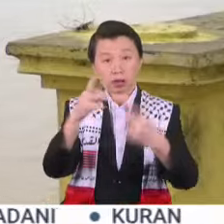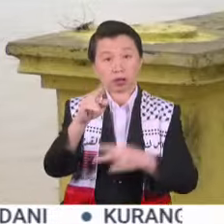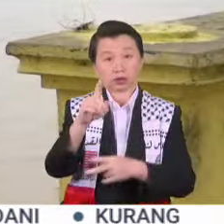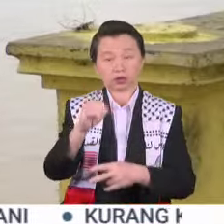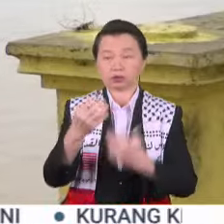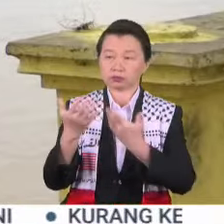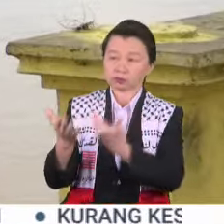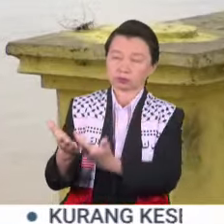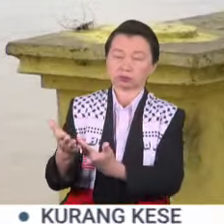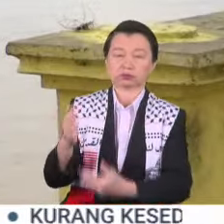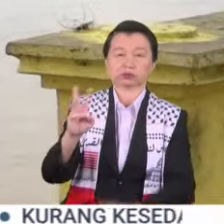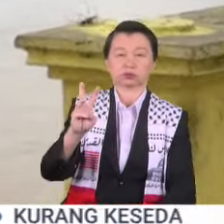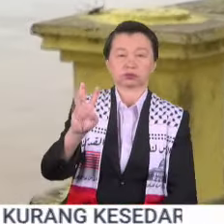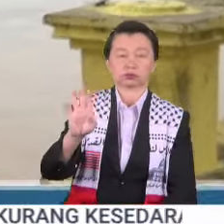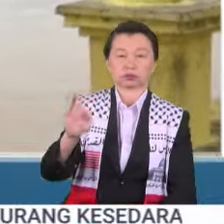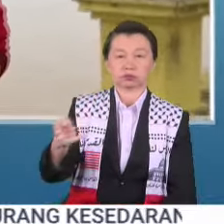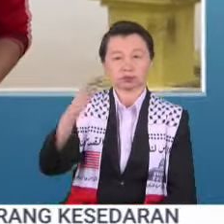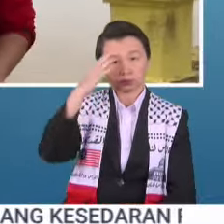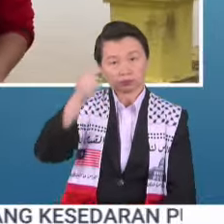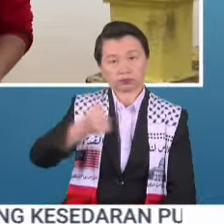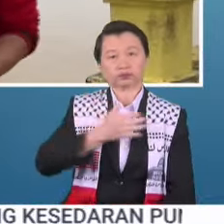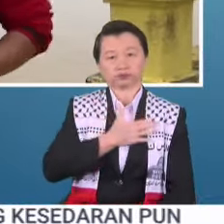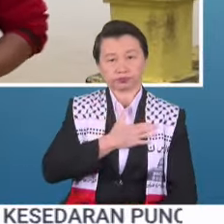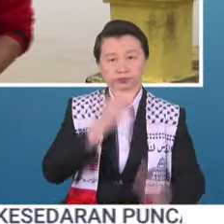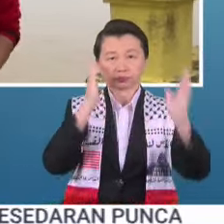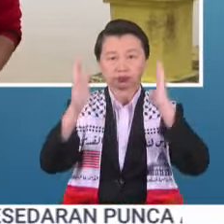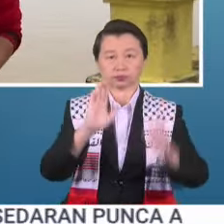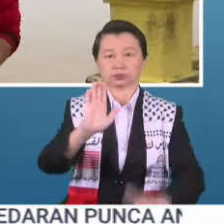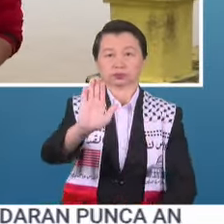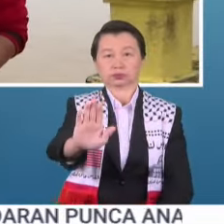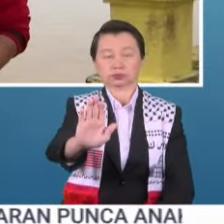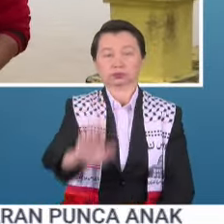bersama Syahid di Angkasa Puri. Assalamualaikum dan salam Malaysia Madani.